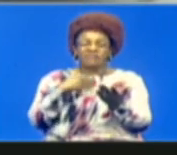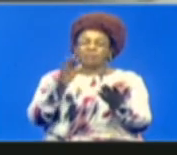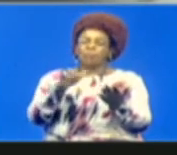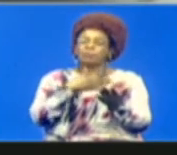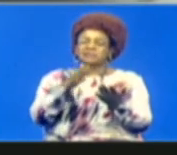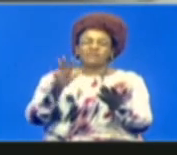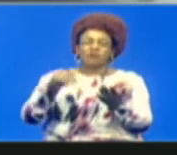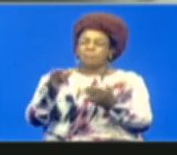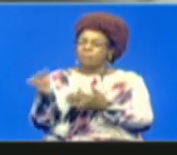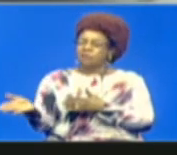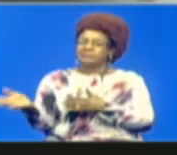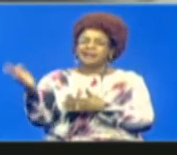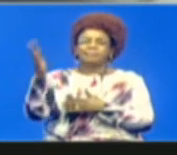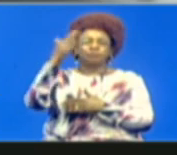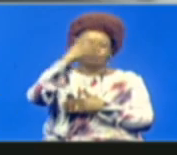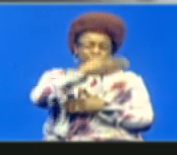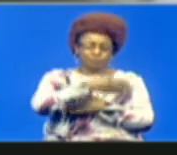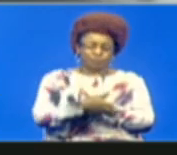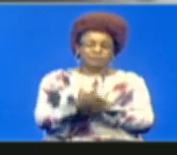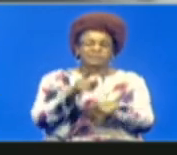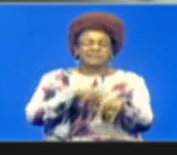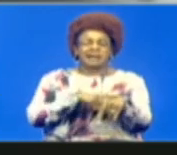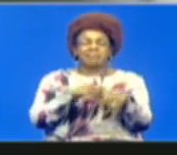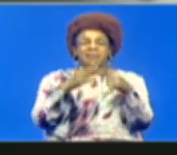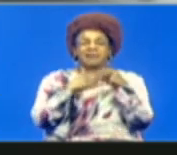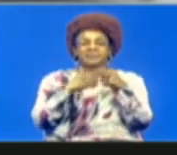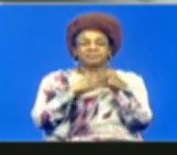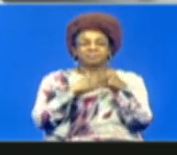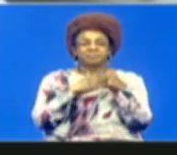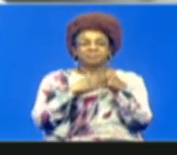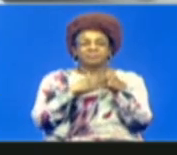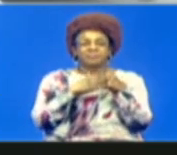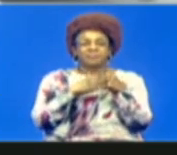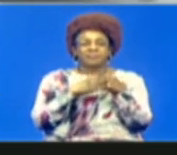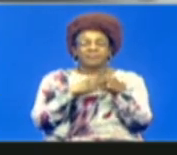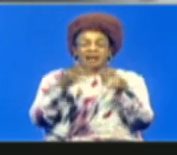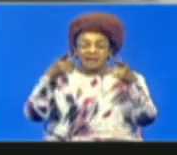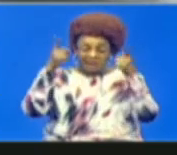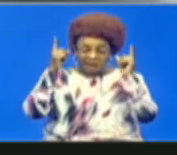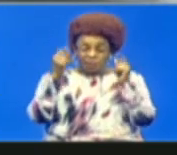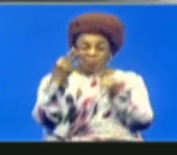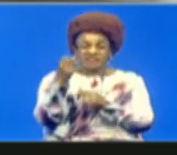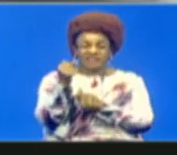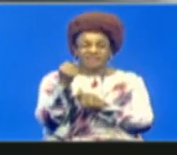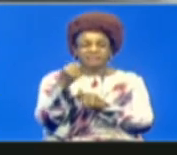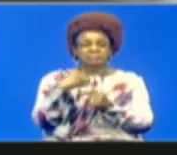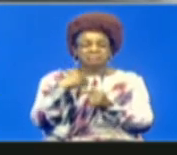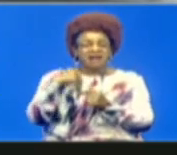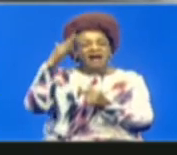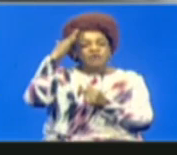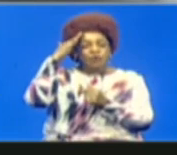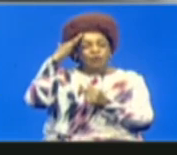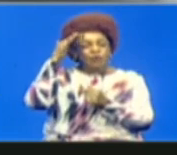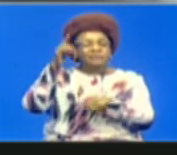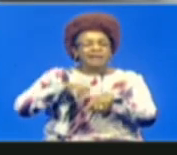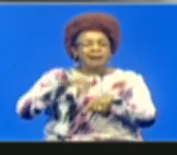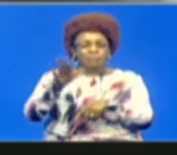kutoka asubuhi mpaka saa 3 usiku. Hao ng'ombe this time ndio yani wako reading wako 35. Kwa hivyo mimi yani najua muziki ng'ombe ina relax